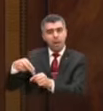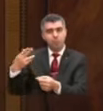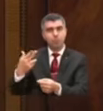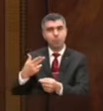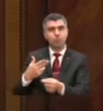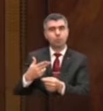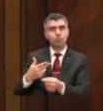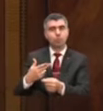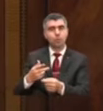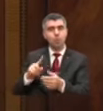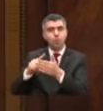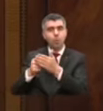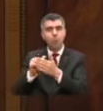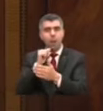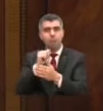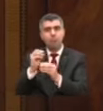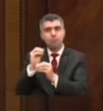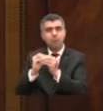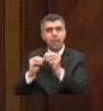التحرير.